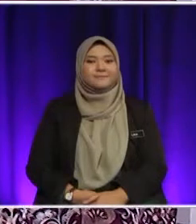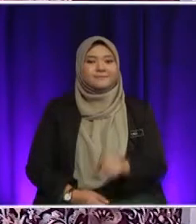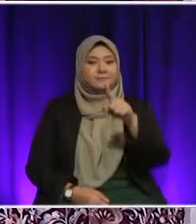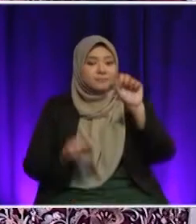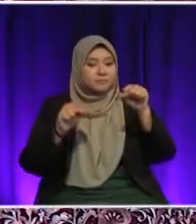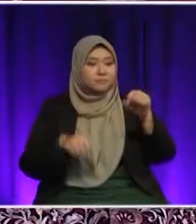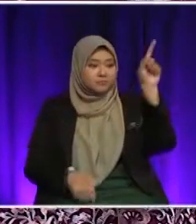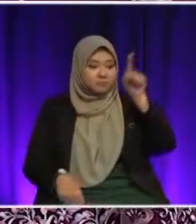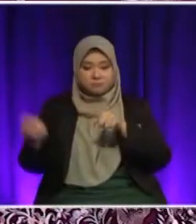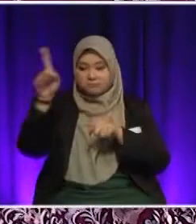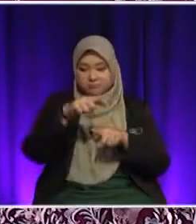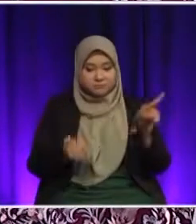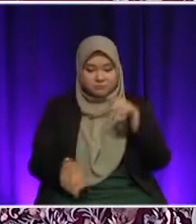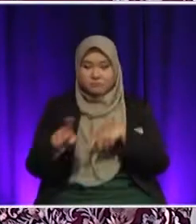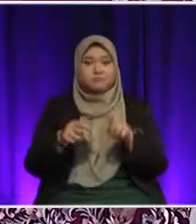fungsinya